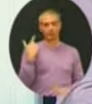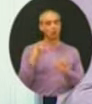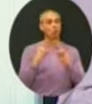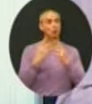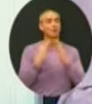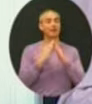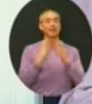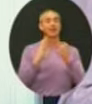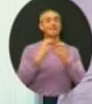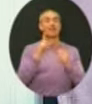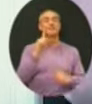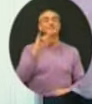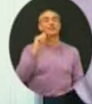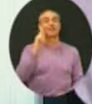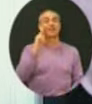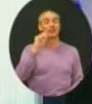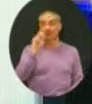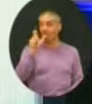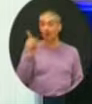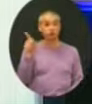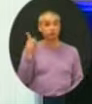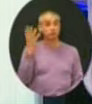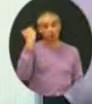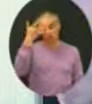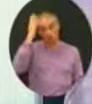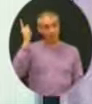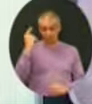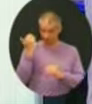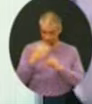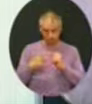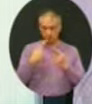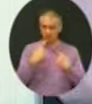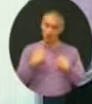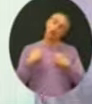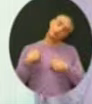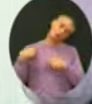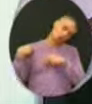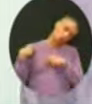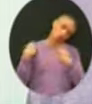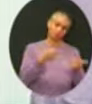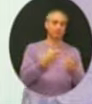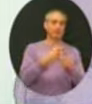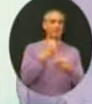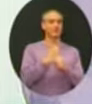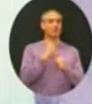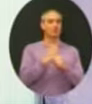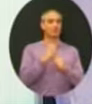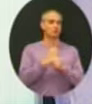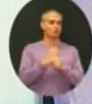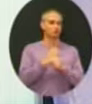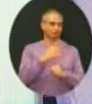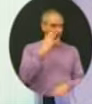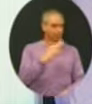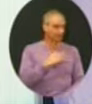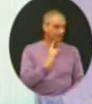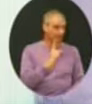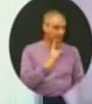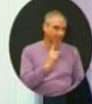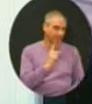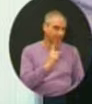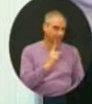בית בכפר ויצקין, אנשים שהיו לפיד בתום החוג בית אמרו, אנחנו חוזרים לעבודה. עכשיו, שים לב מה קורה